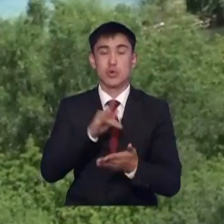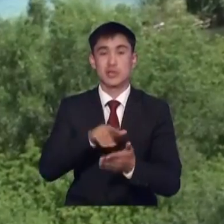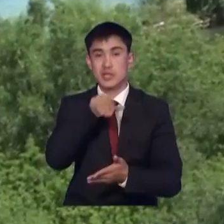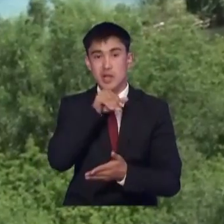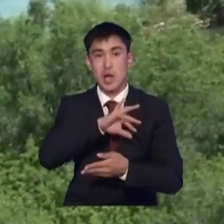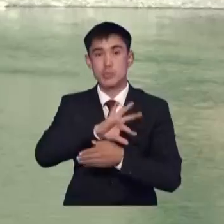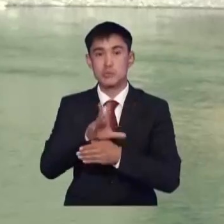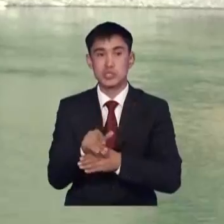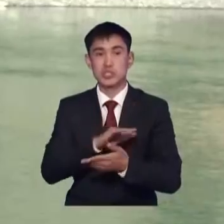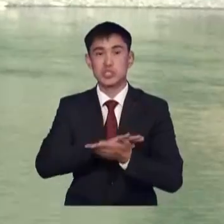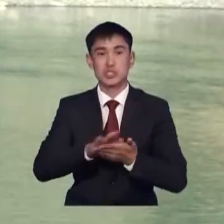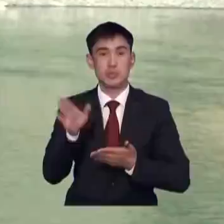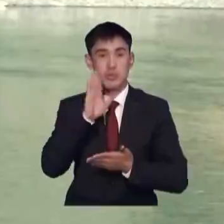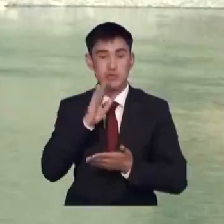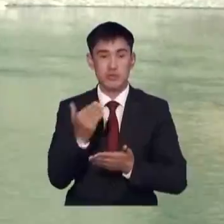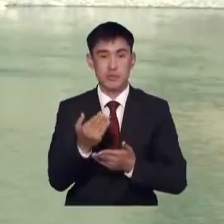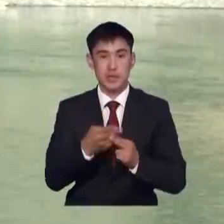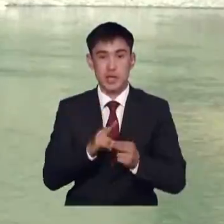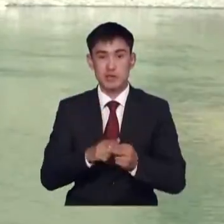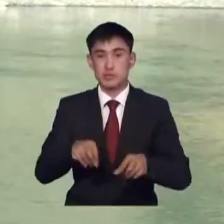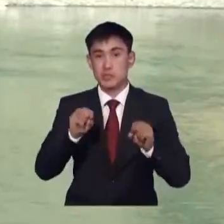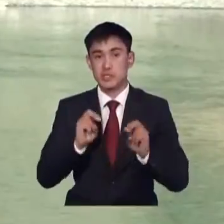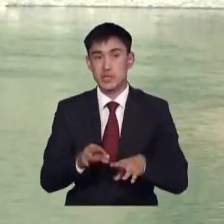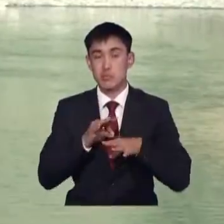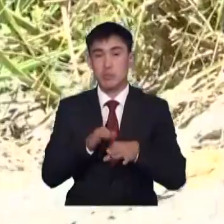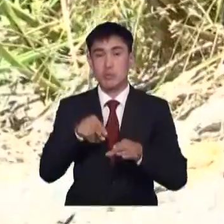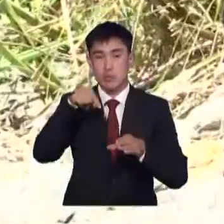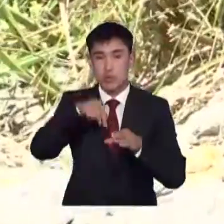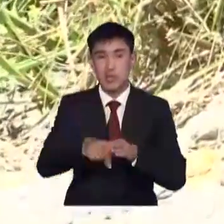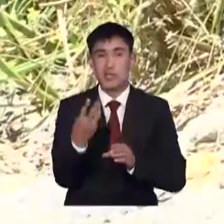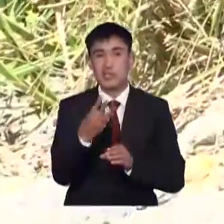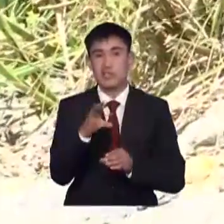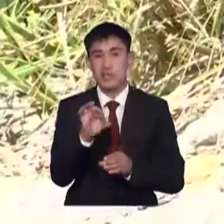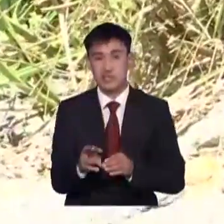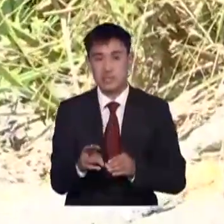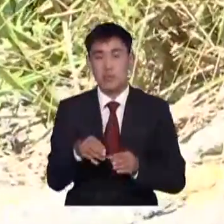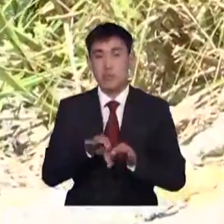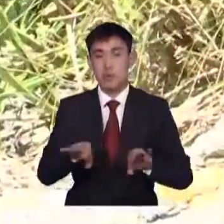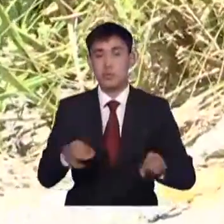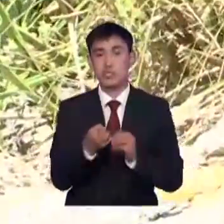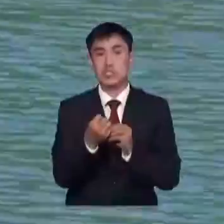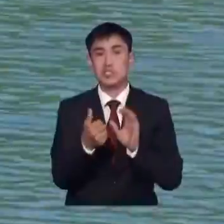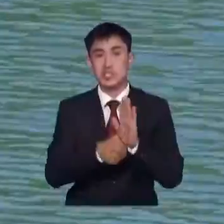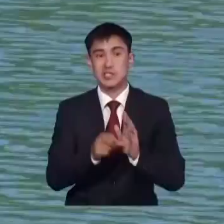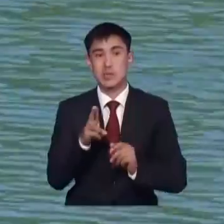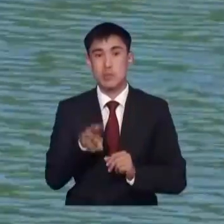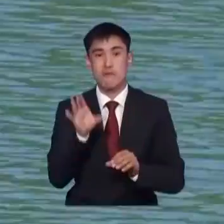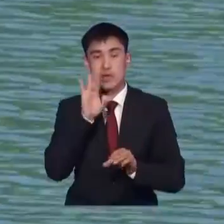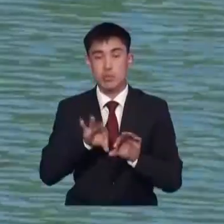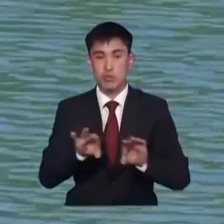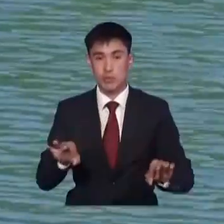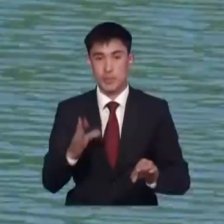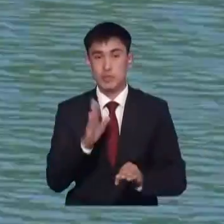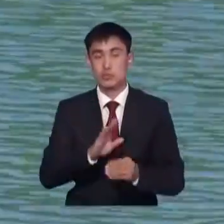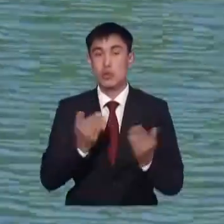Электромаркет чистой питьевой водой для этого специально пробурили три скважины и проложено 165 м водопровода